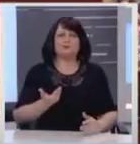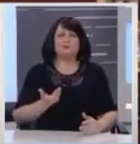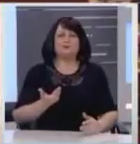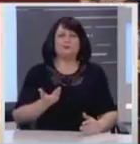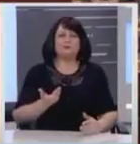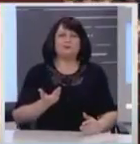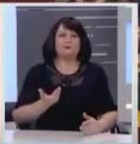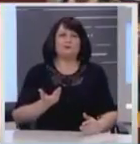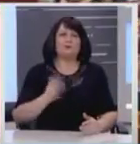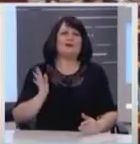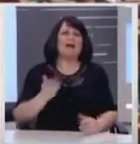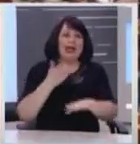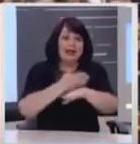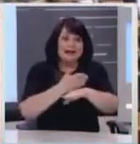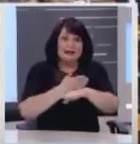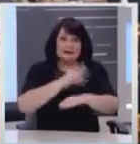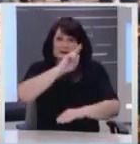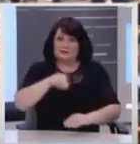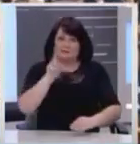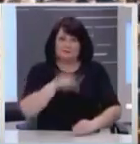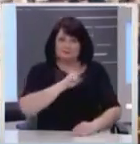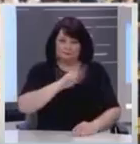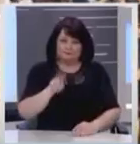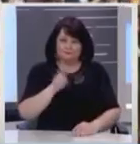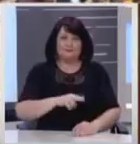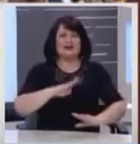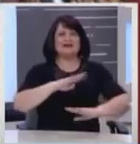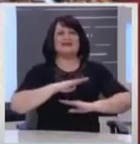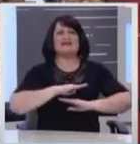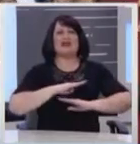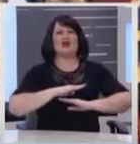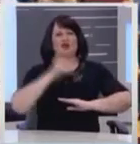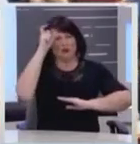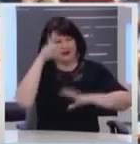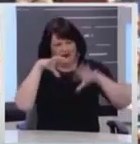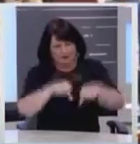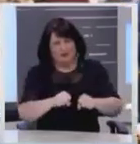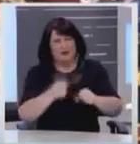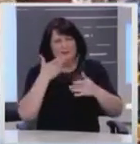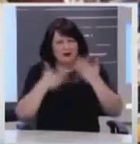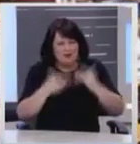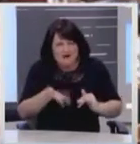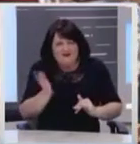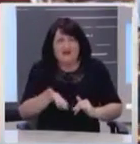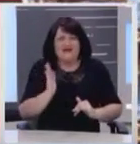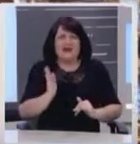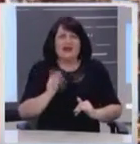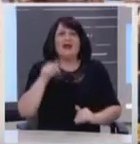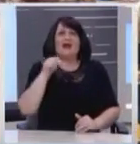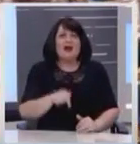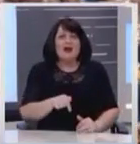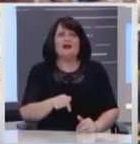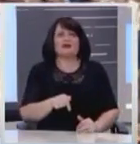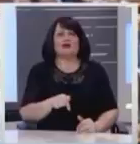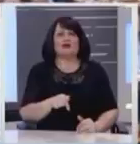ότι η κατάργηση των εγγύησεων και η αποχώρηση των κατοχικών στρατευμάτων αποτελεί πια χάρη